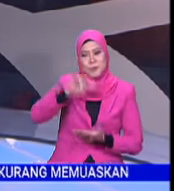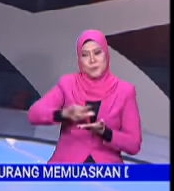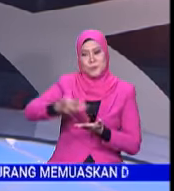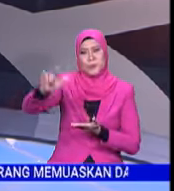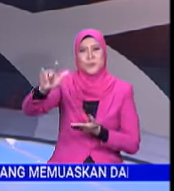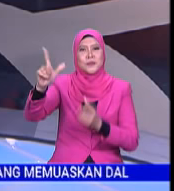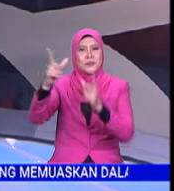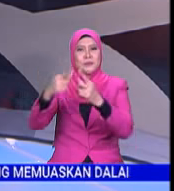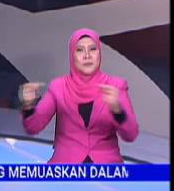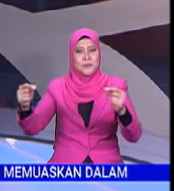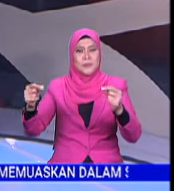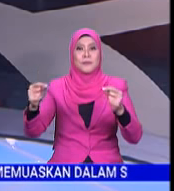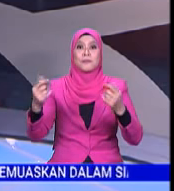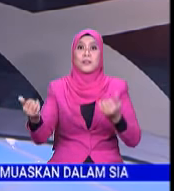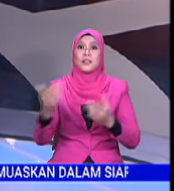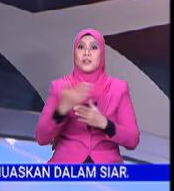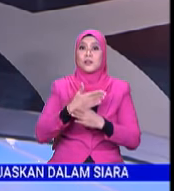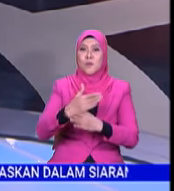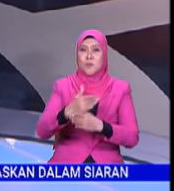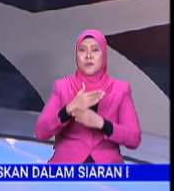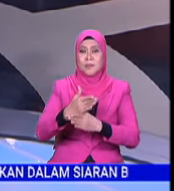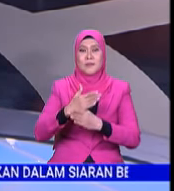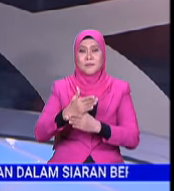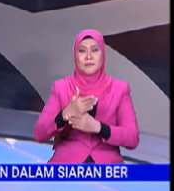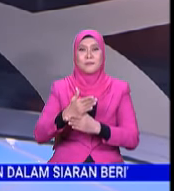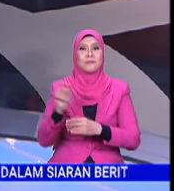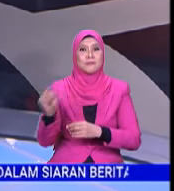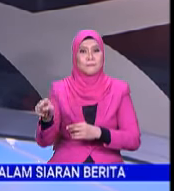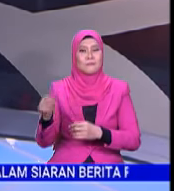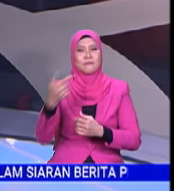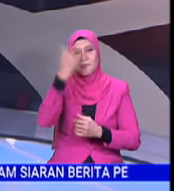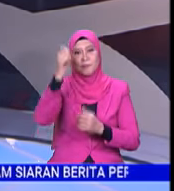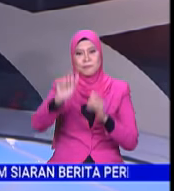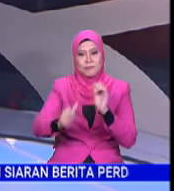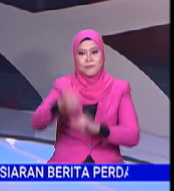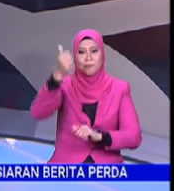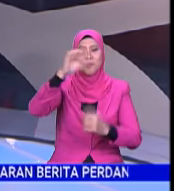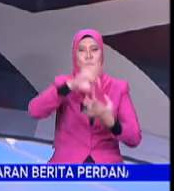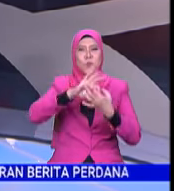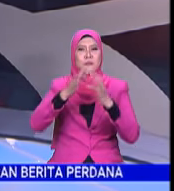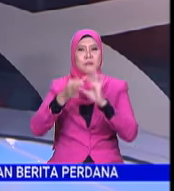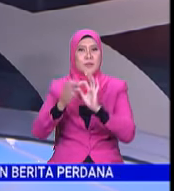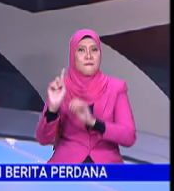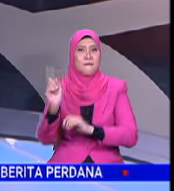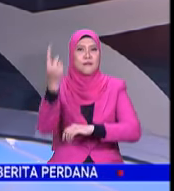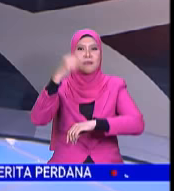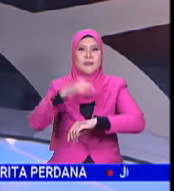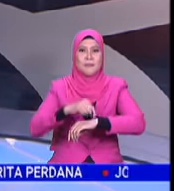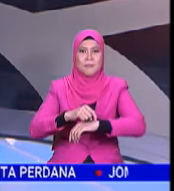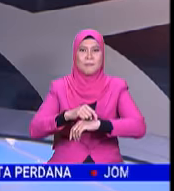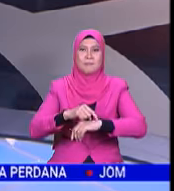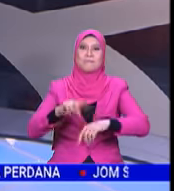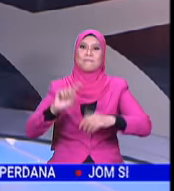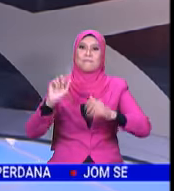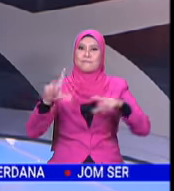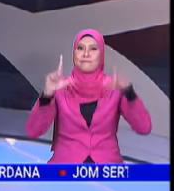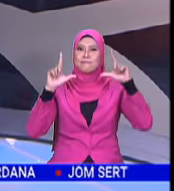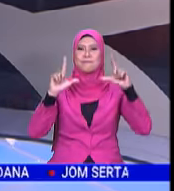Tokyo. Farah berkongsi debaran itu kerana ini merupakan kejohanan Olimpik pertamanya sejak bergelar